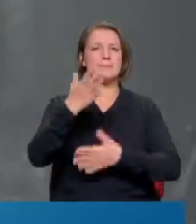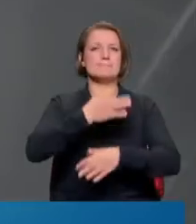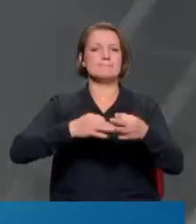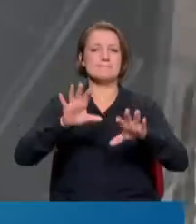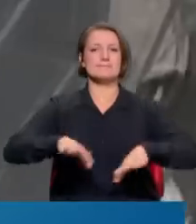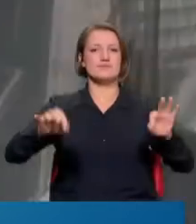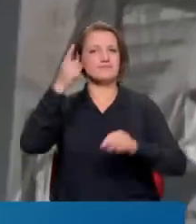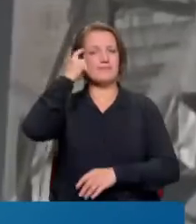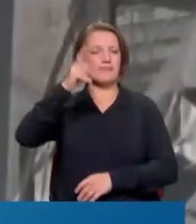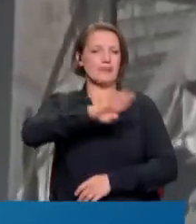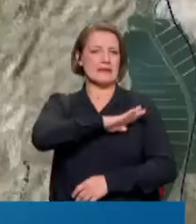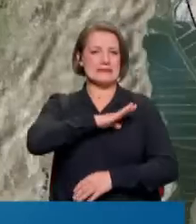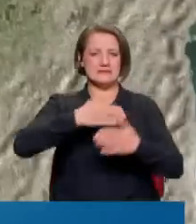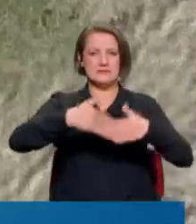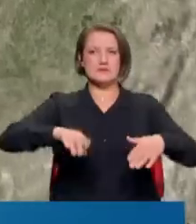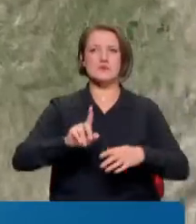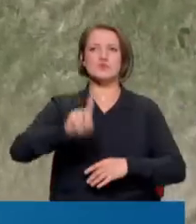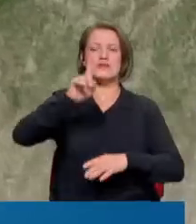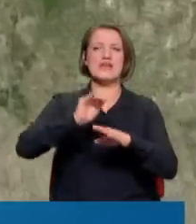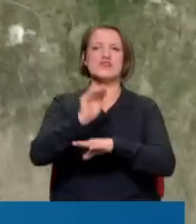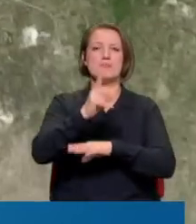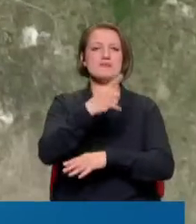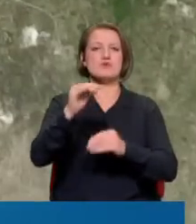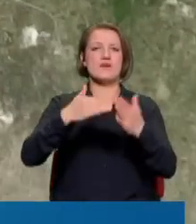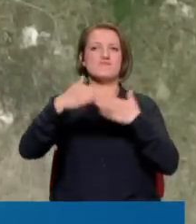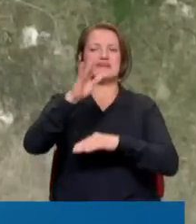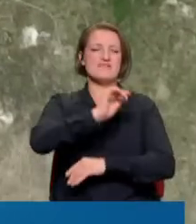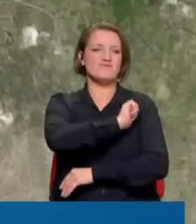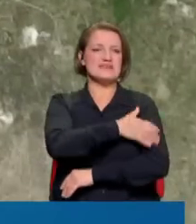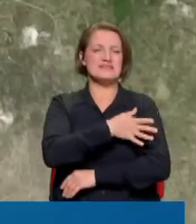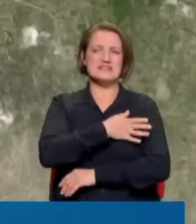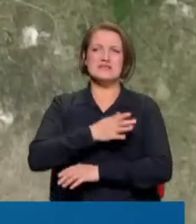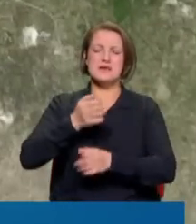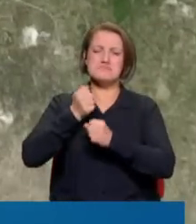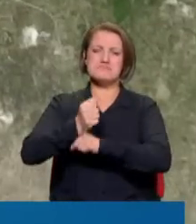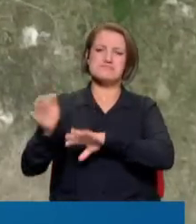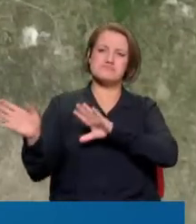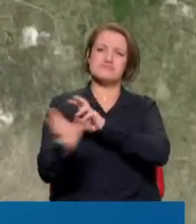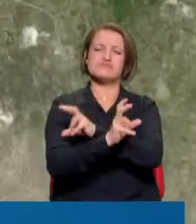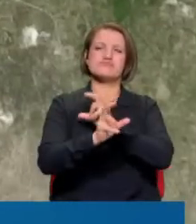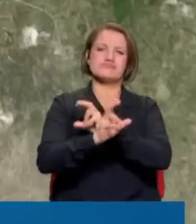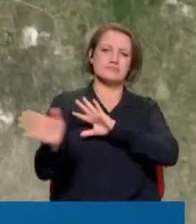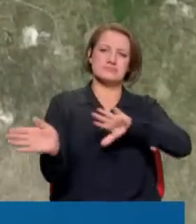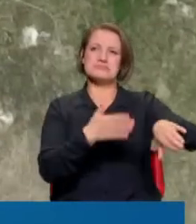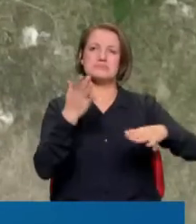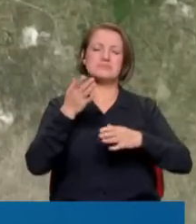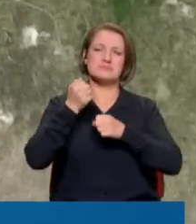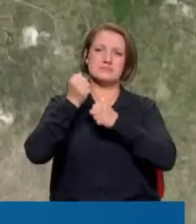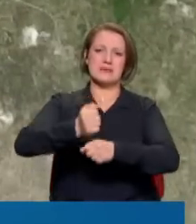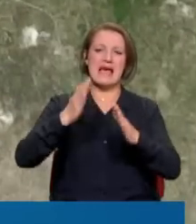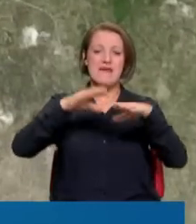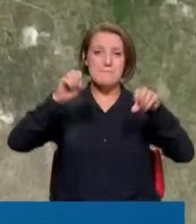hazırlanan İsrail Gazze şeridinin kuzeyinde yaşayan 1 milyondan fazla filistinliyi Göçe zorladı evlerini terk etmeyenlere